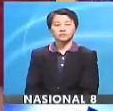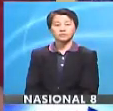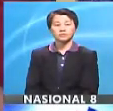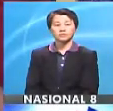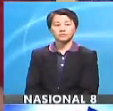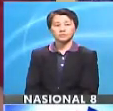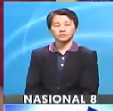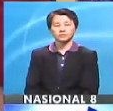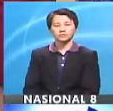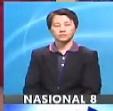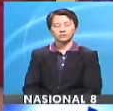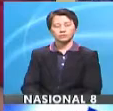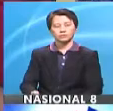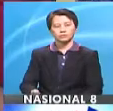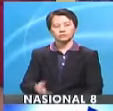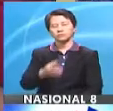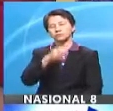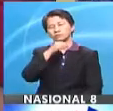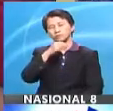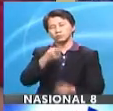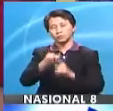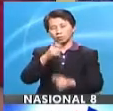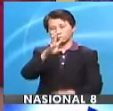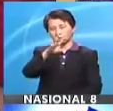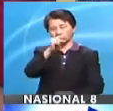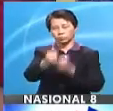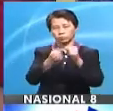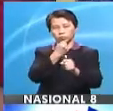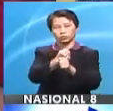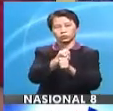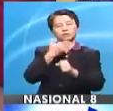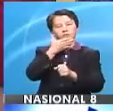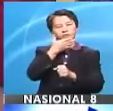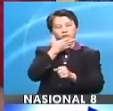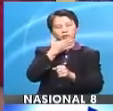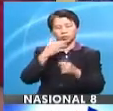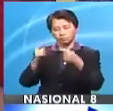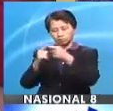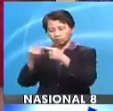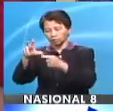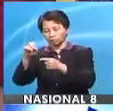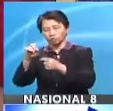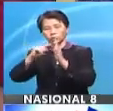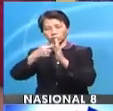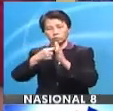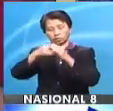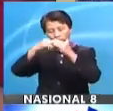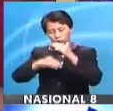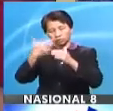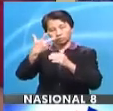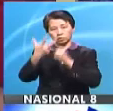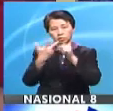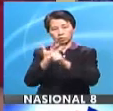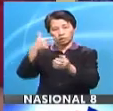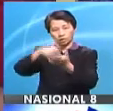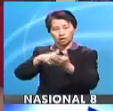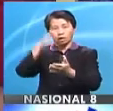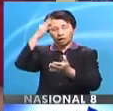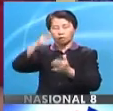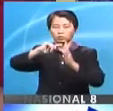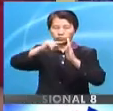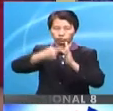perubahan takrifan umur belia dari 40 tahun ke 30 tahun berkuat kuuasa kurang 3 tahun lagi akan